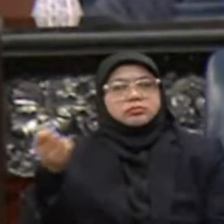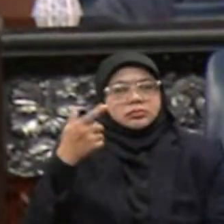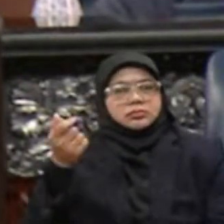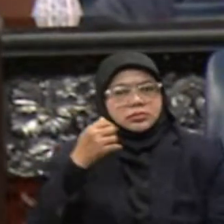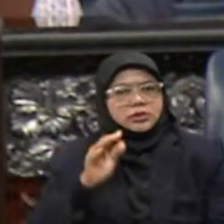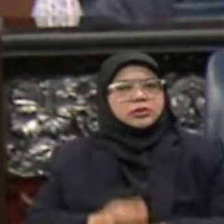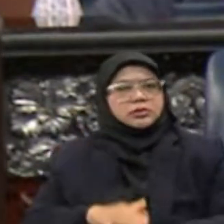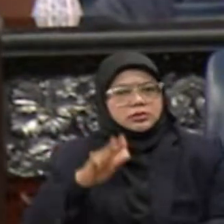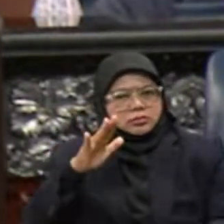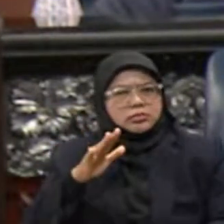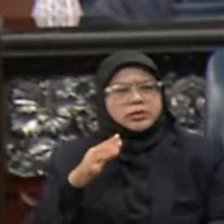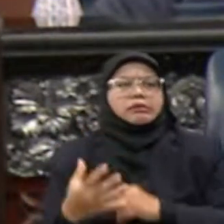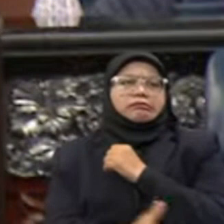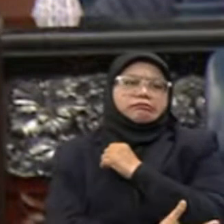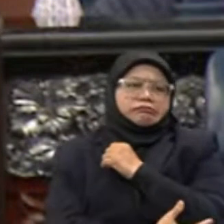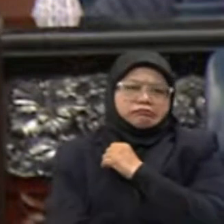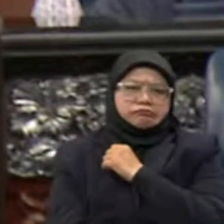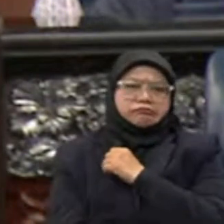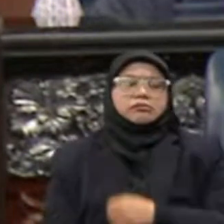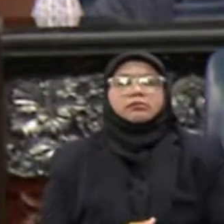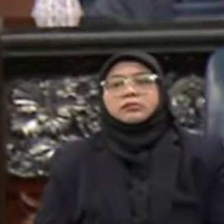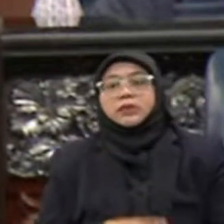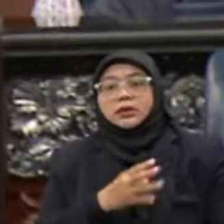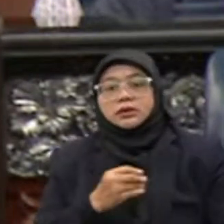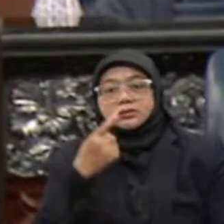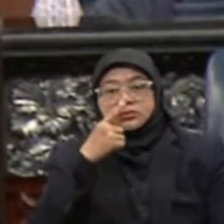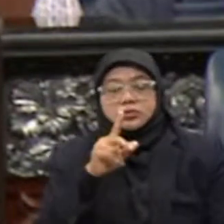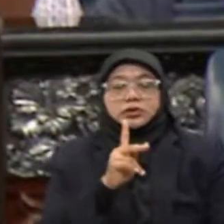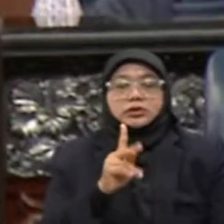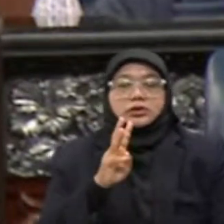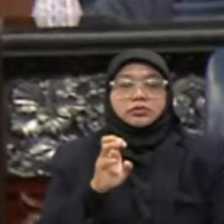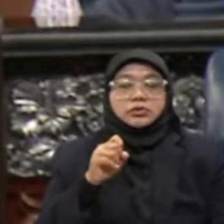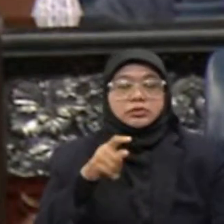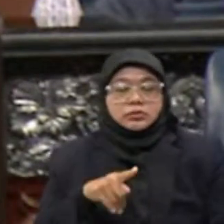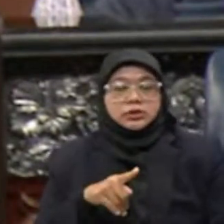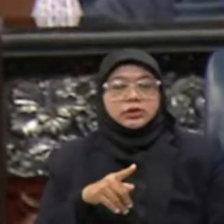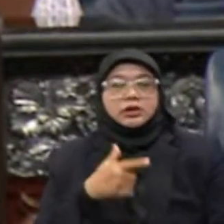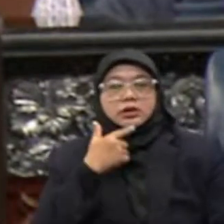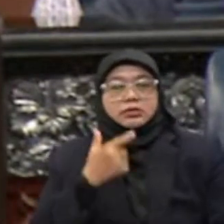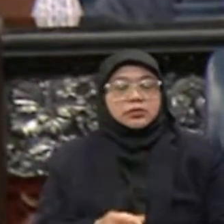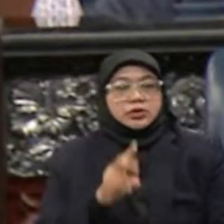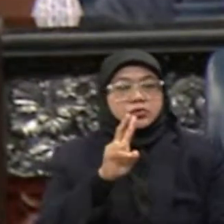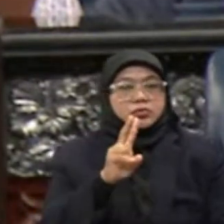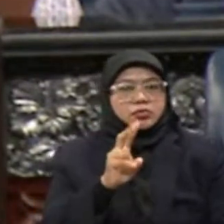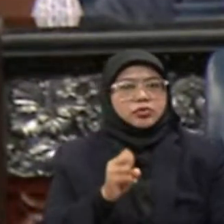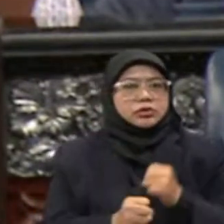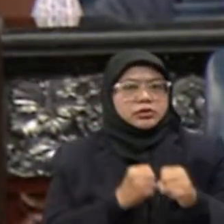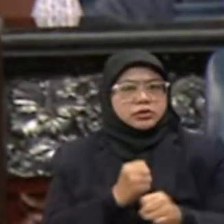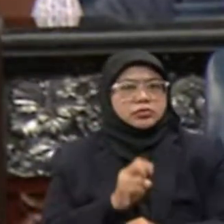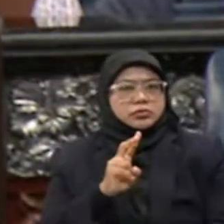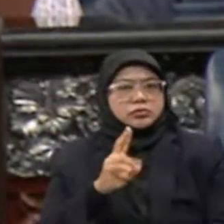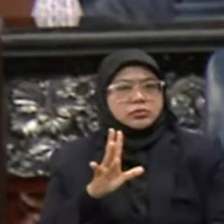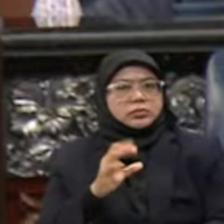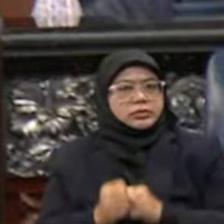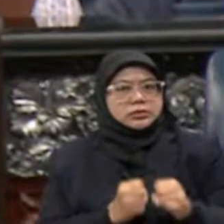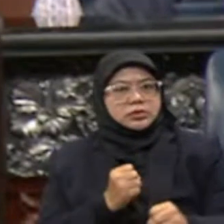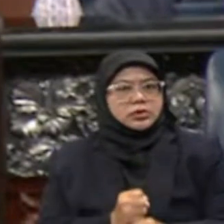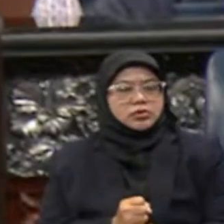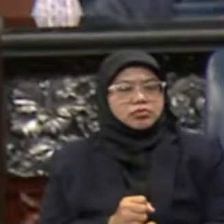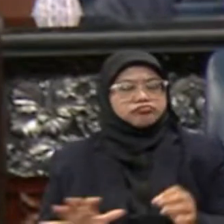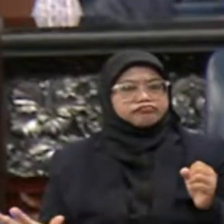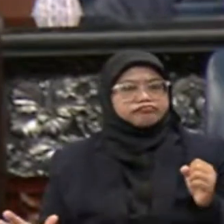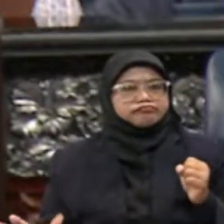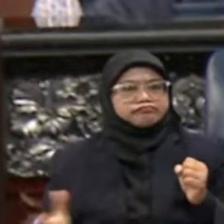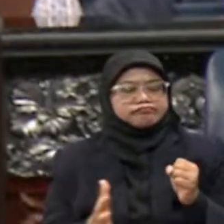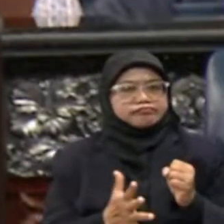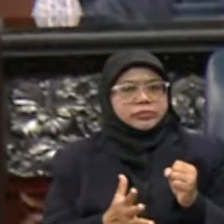melebihi paras kemiskinan yang telah mencoreng selama 20 tahun atau 25 tahun tahap simpanan mereka turun menurun